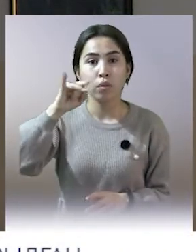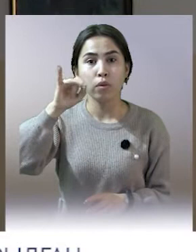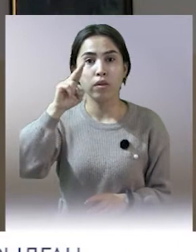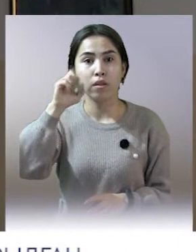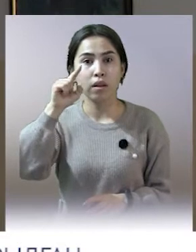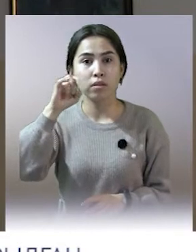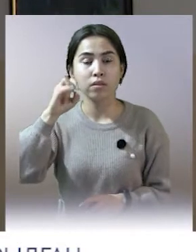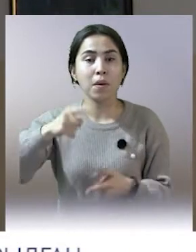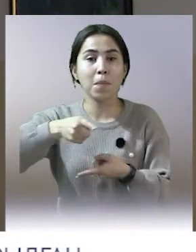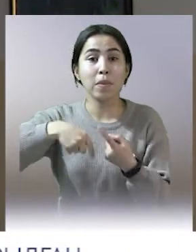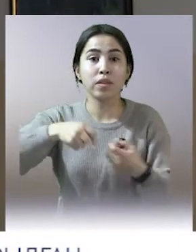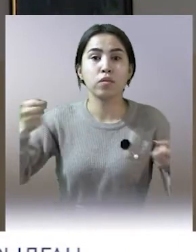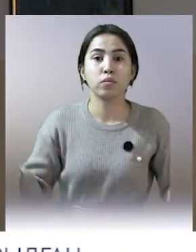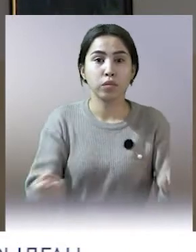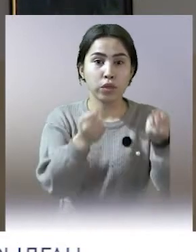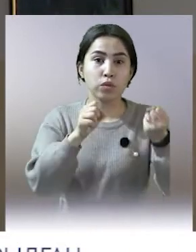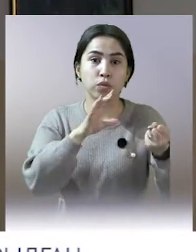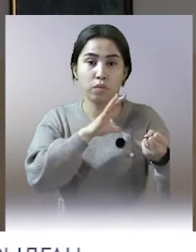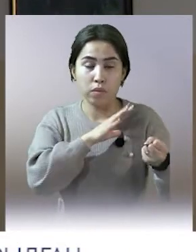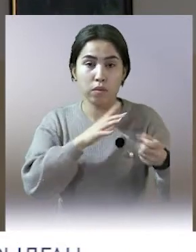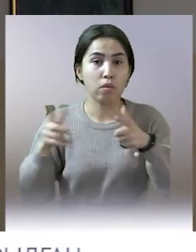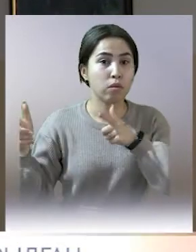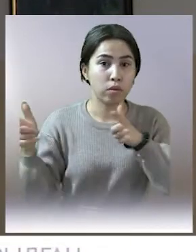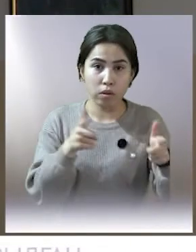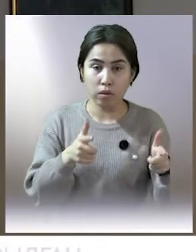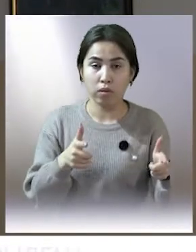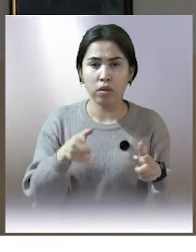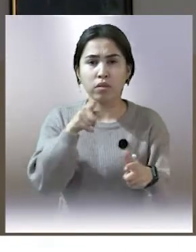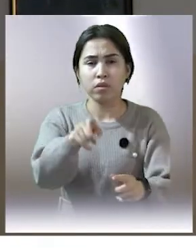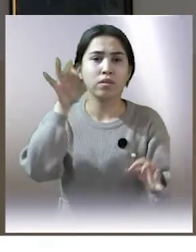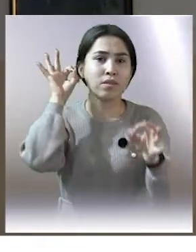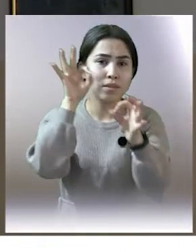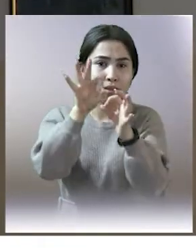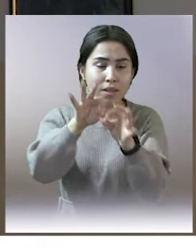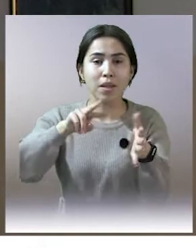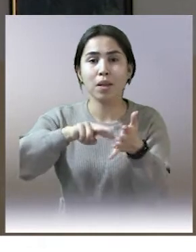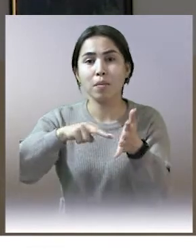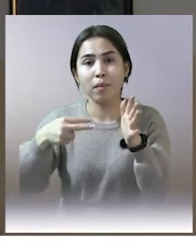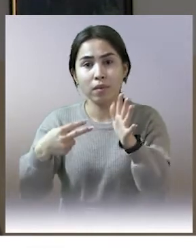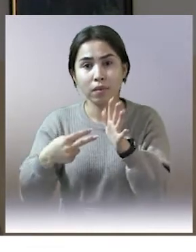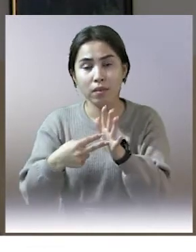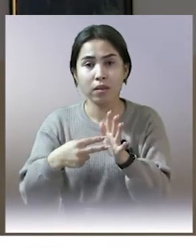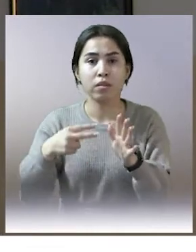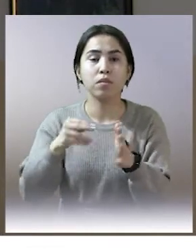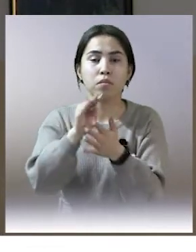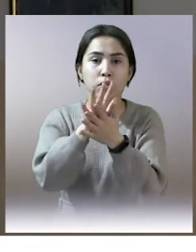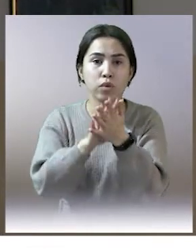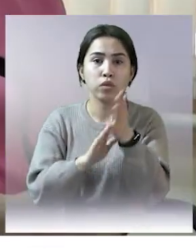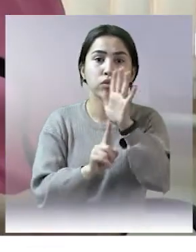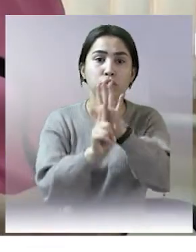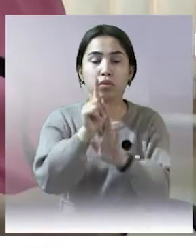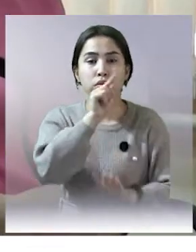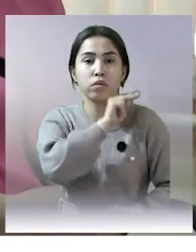көтеруге орасан үлес қосып жатырмын деп айта аламын. Және де ол біздің осы өрлеу біліктілікті арттыру орталығына алғысым